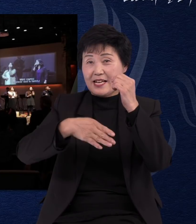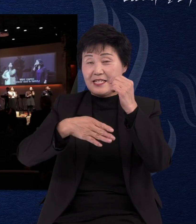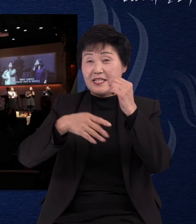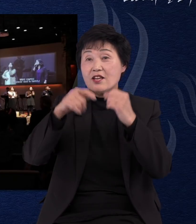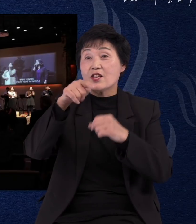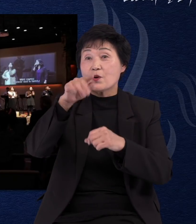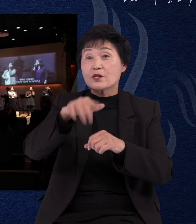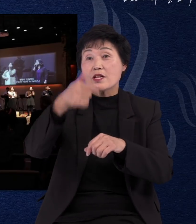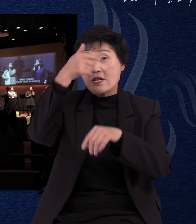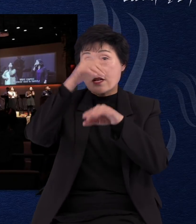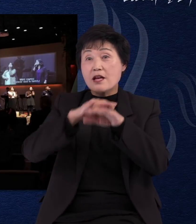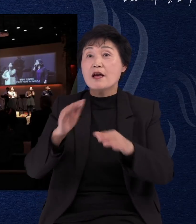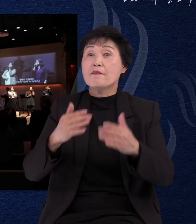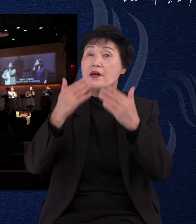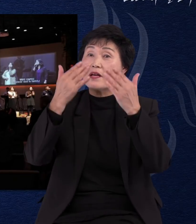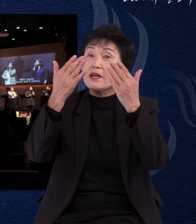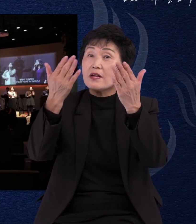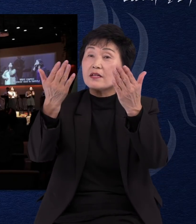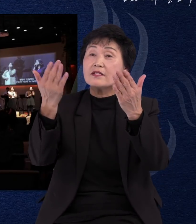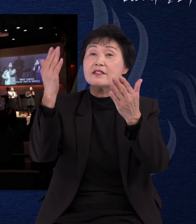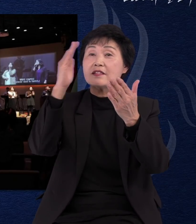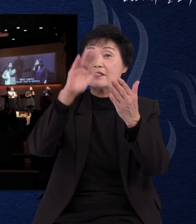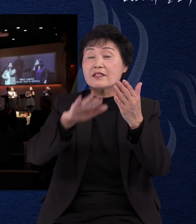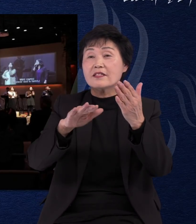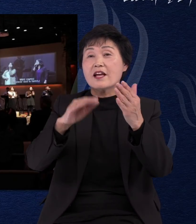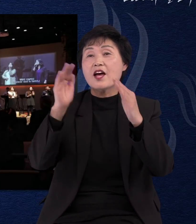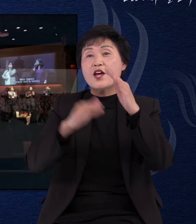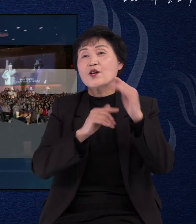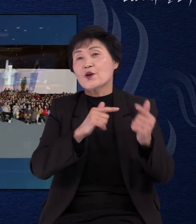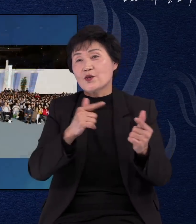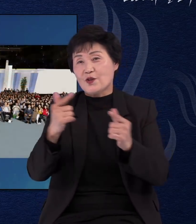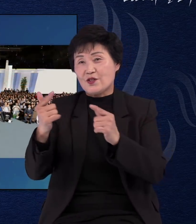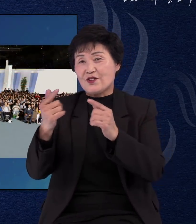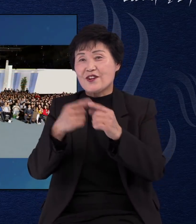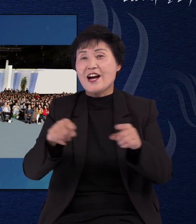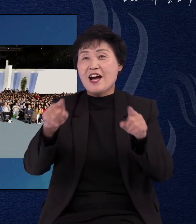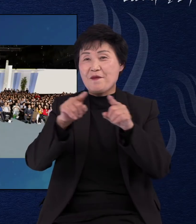드리는데 들어가서 성도들이 함께 사진 찍은 사진을 보여드리겠습니다.